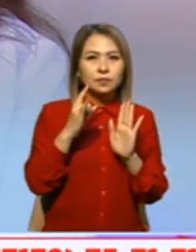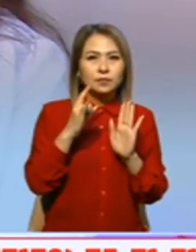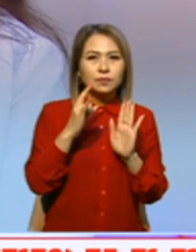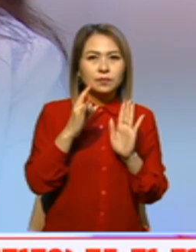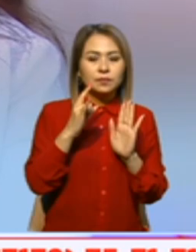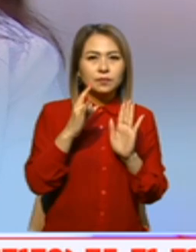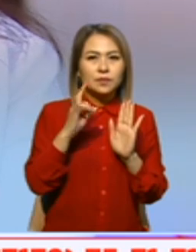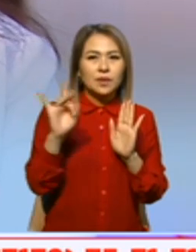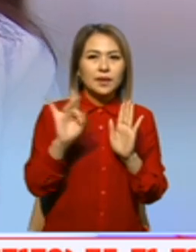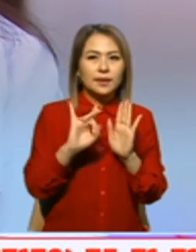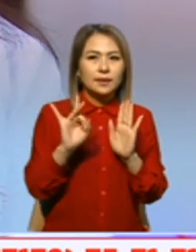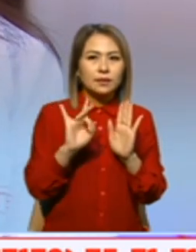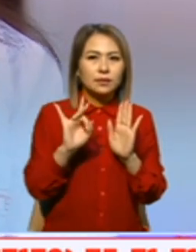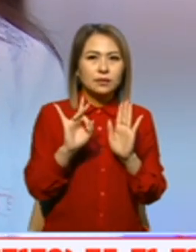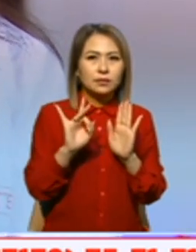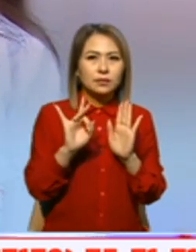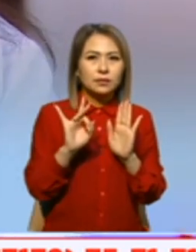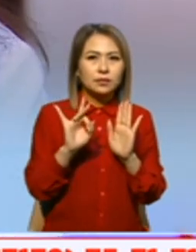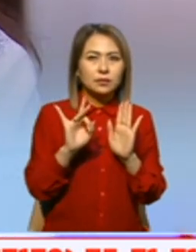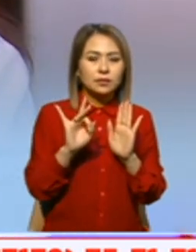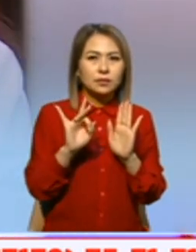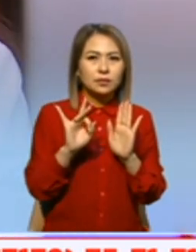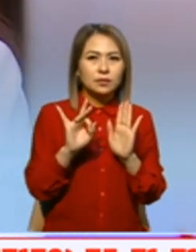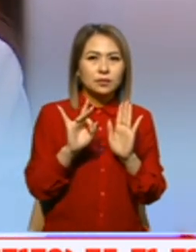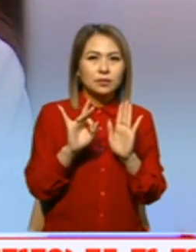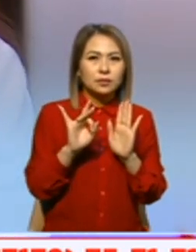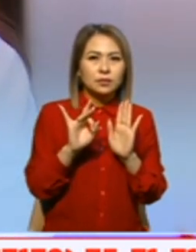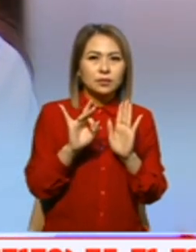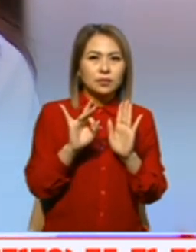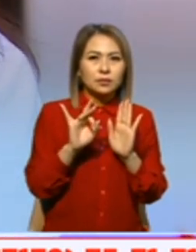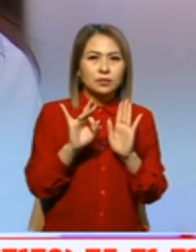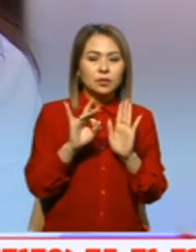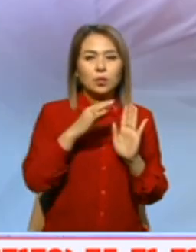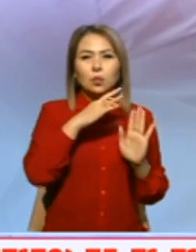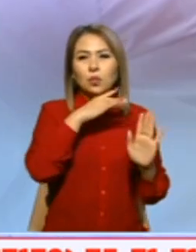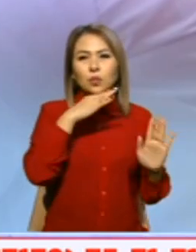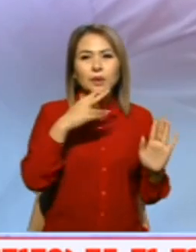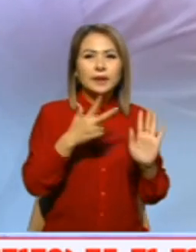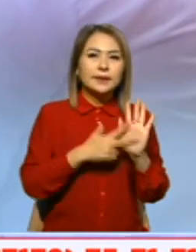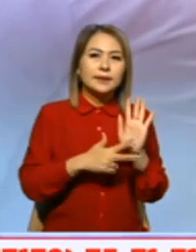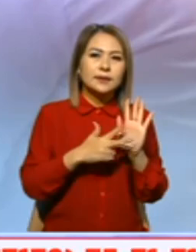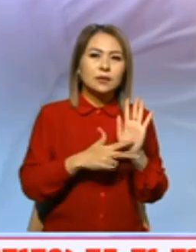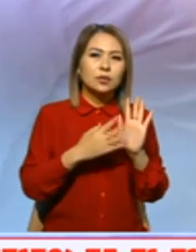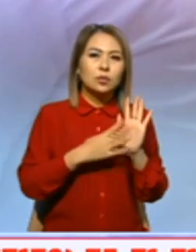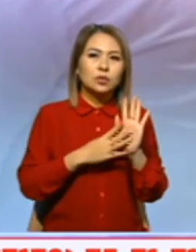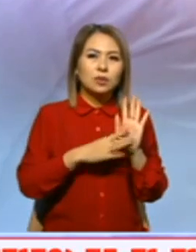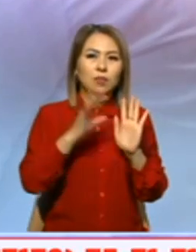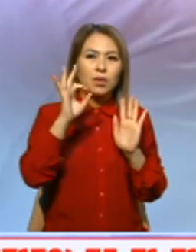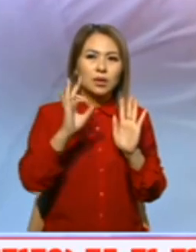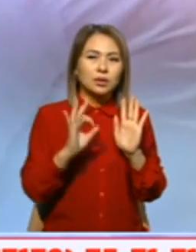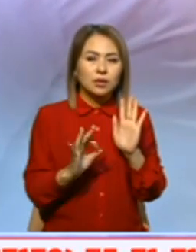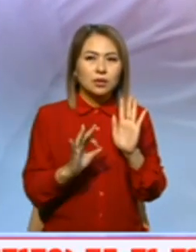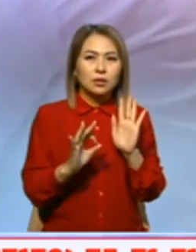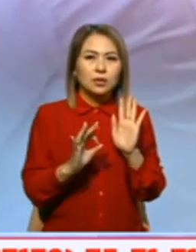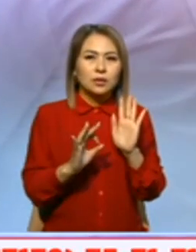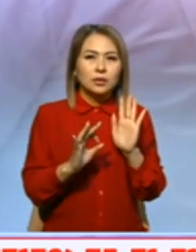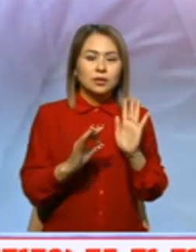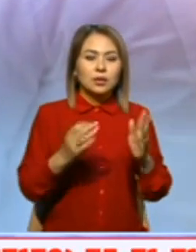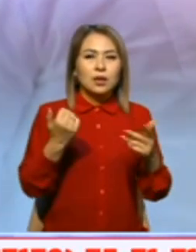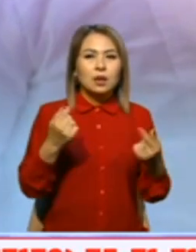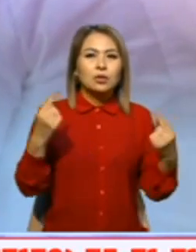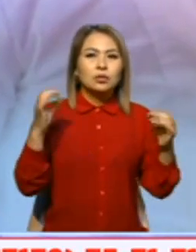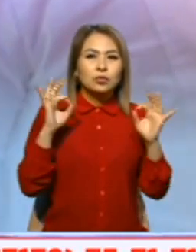мидың көлемі, например, ол миға, ол көбінде ол 80-90% судан тұрады. Сондықтан да бала әлі